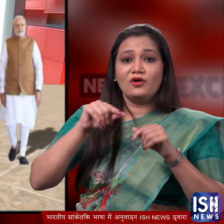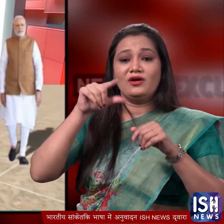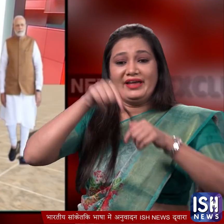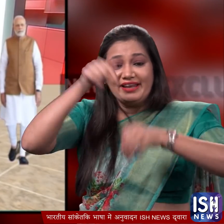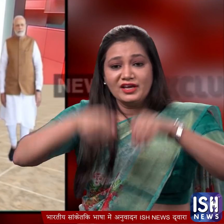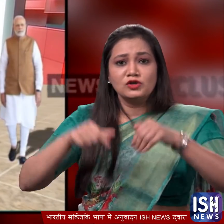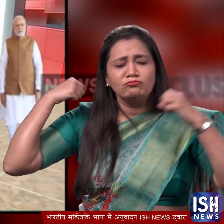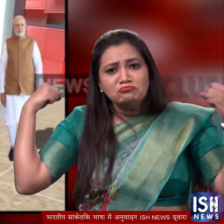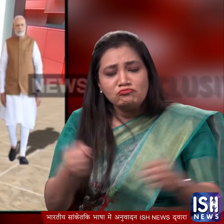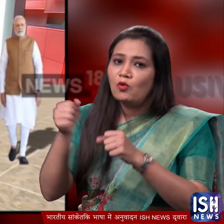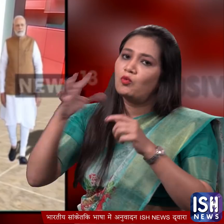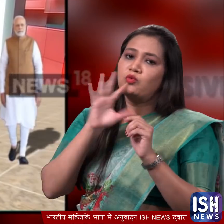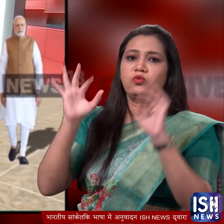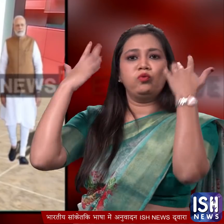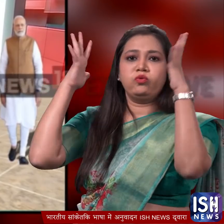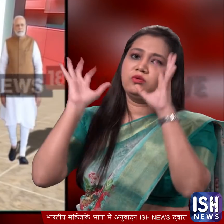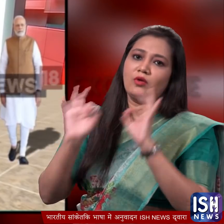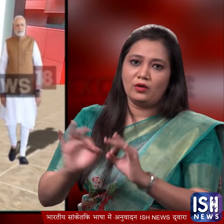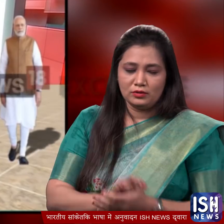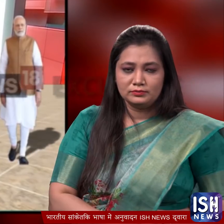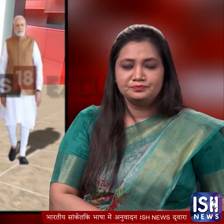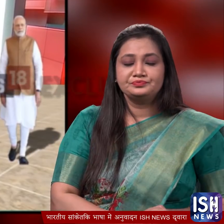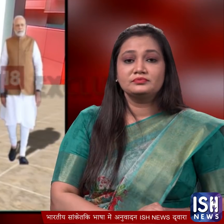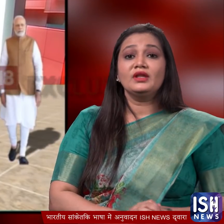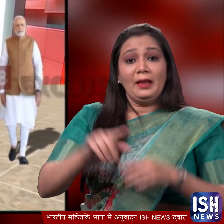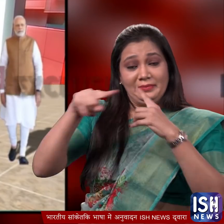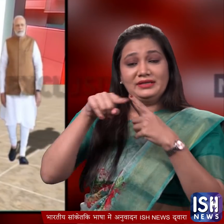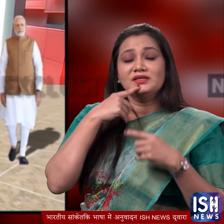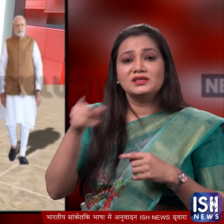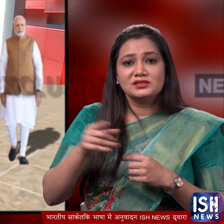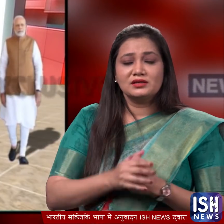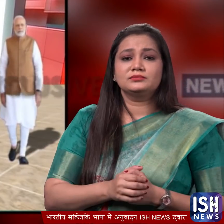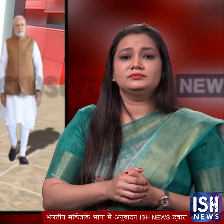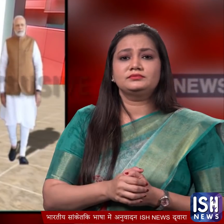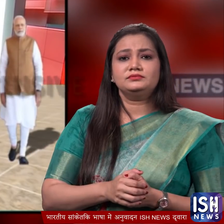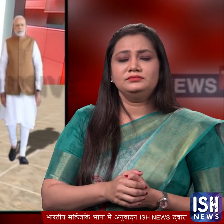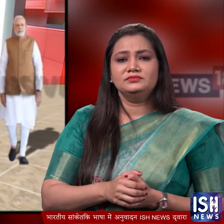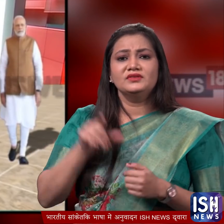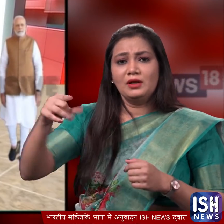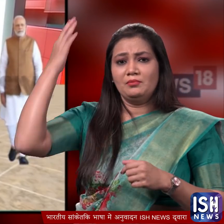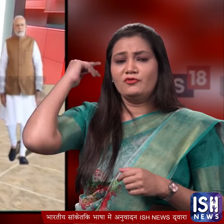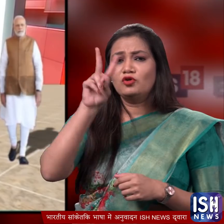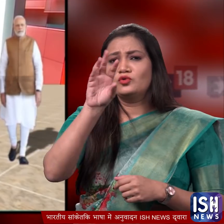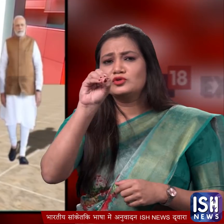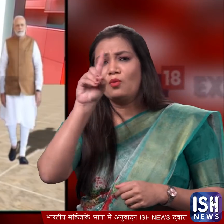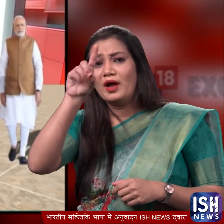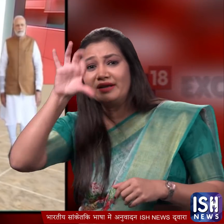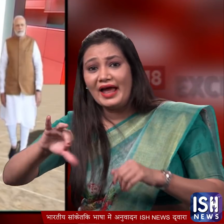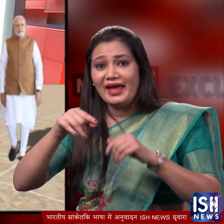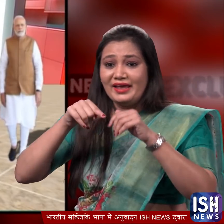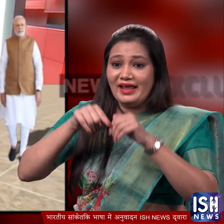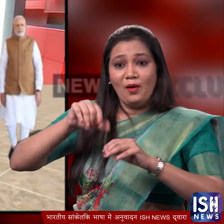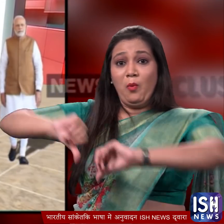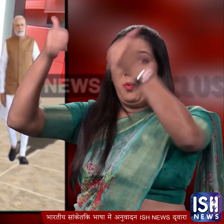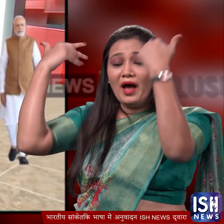ने जो मेहनत की, प्रणब मुखर्जी ने उसके लिए भी उनकी प्रशंसा की। साथ ही वो इस बात के लिए भी प्रधानमंत्री मोदी के मुरीद थे कि 2019 में